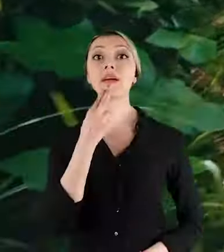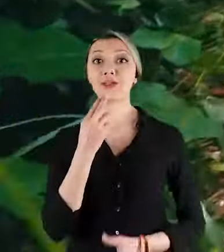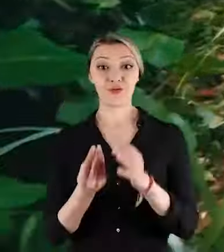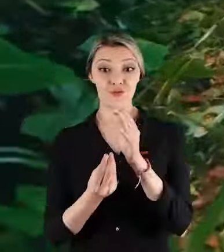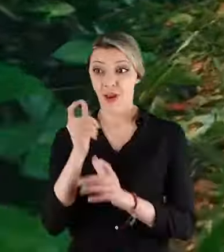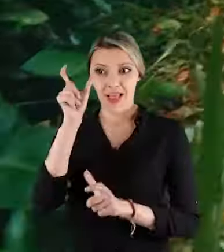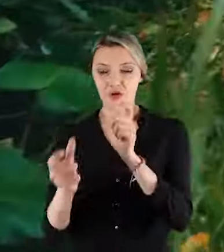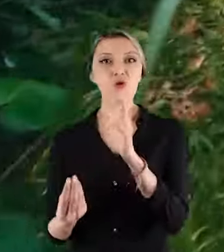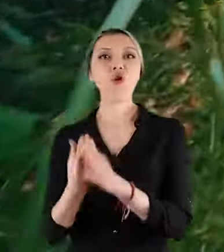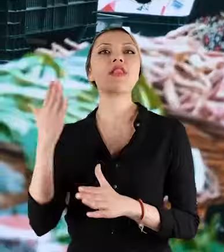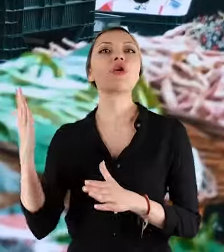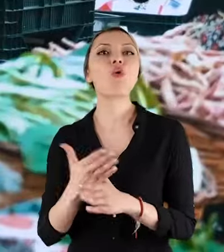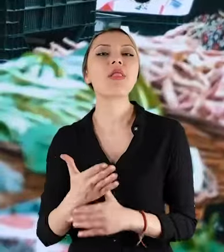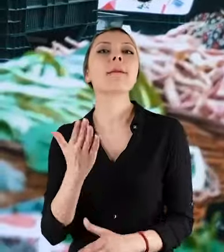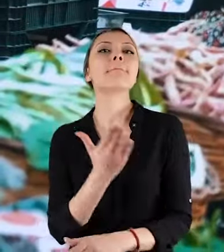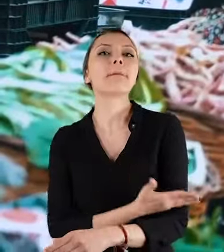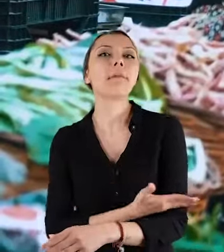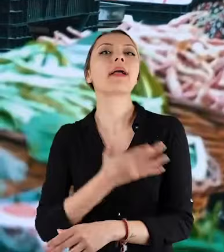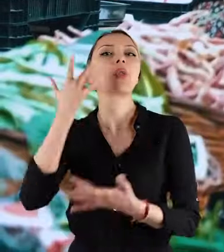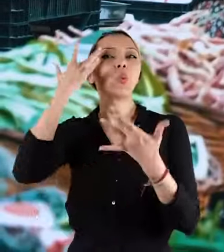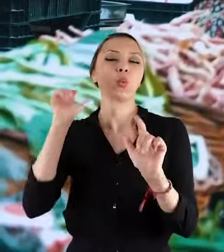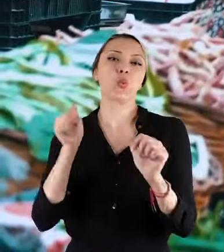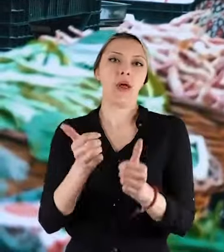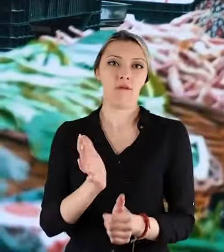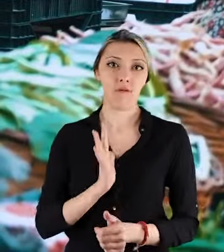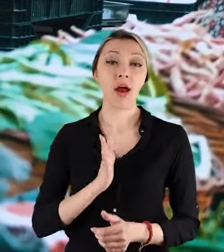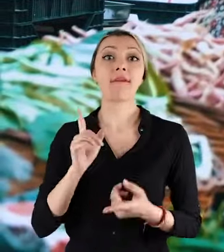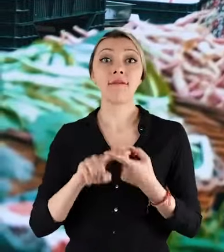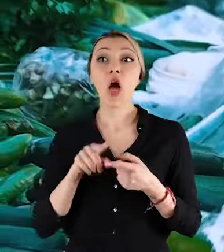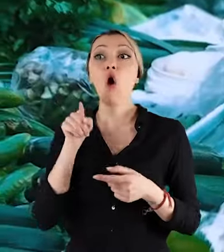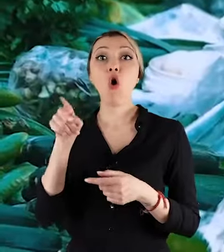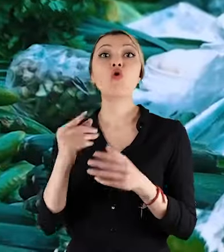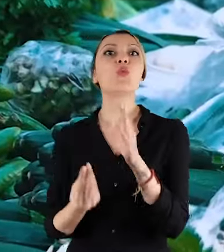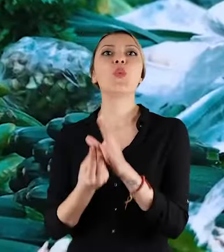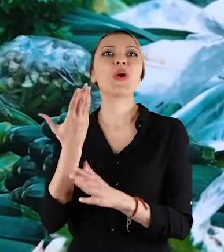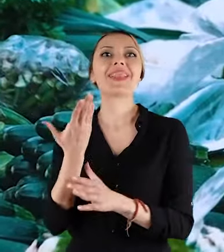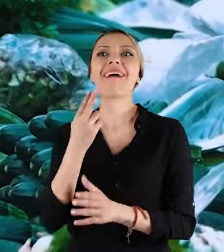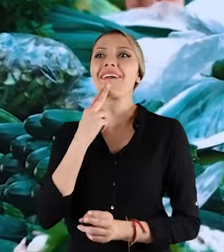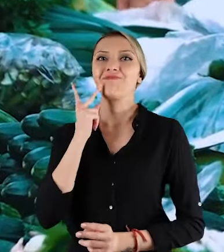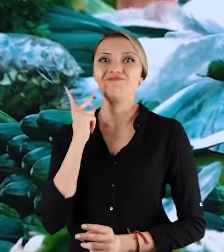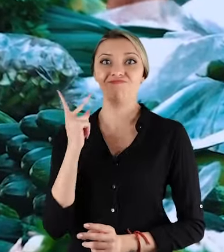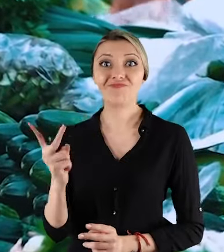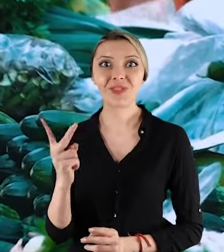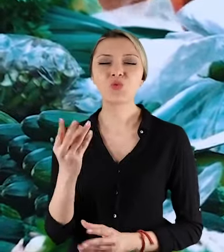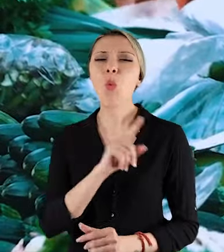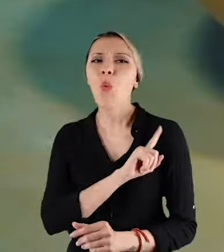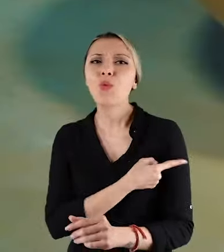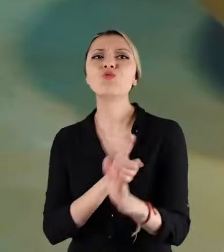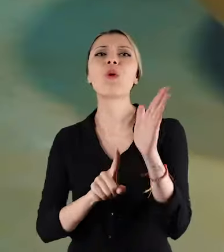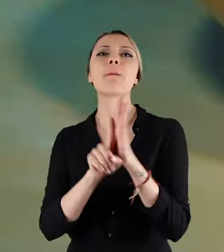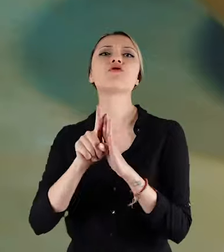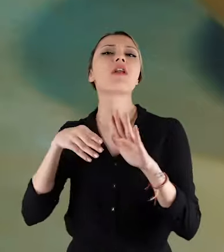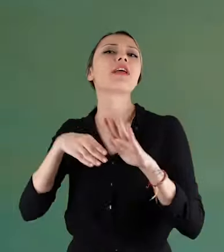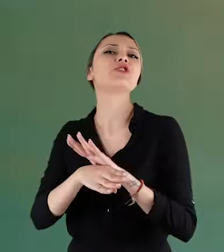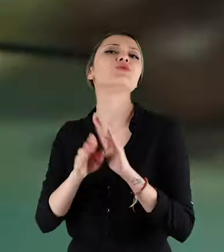kadın üreticilerin ürettiği ürünlerin yöresel değerleri ve kültürel değerleri var. Ve her şeyden öte o ürünleri üreten kadın üreticilerin çok güçlü, çok başarılı